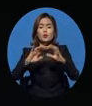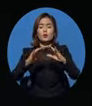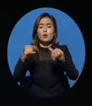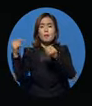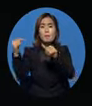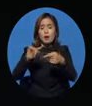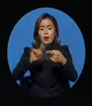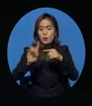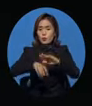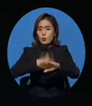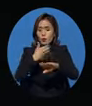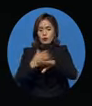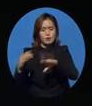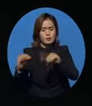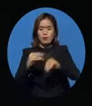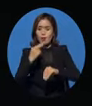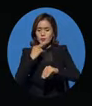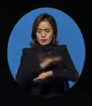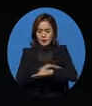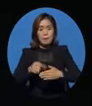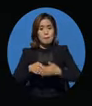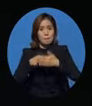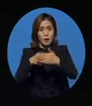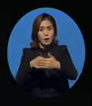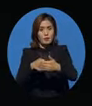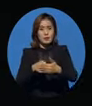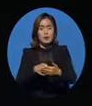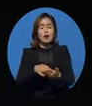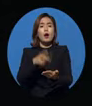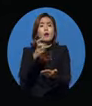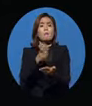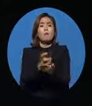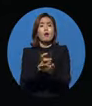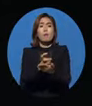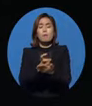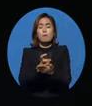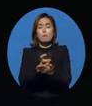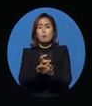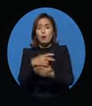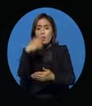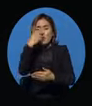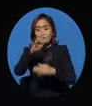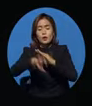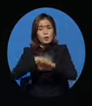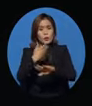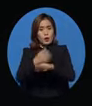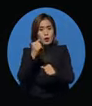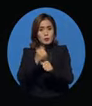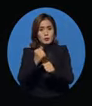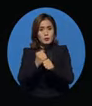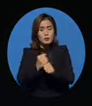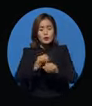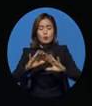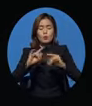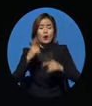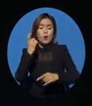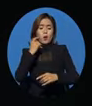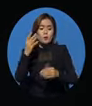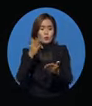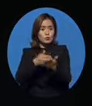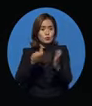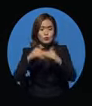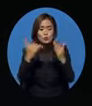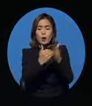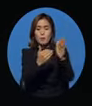명령하신 개혁 중단 없이 해내겠습니다 사법 행정 의 선진화를 이루기 위한 검찰 개요 국민 분열을 일으키는 가짜 뉴스를